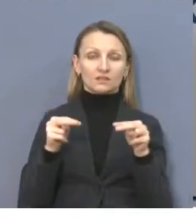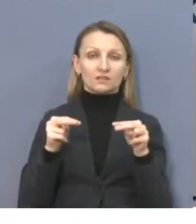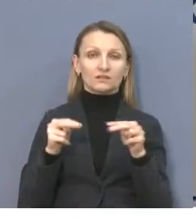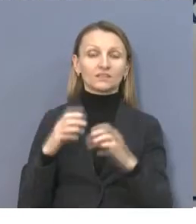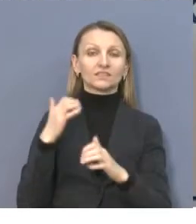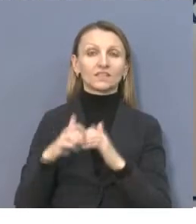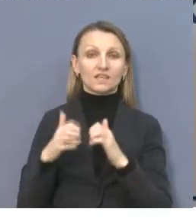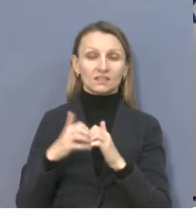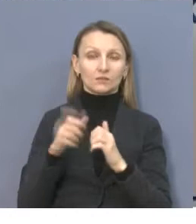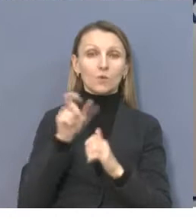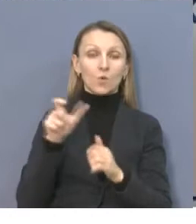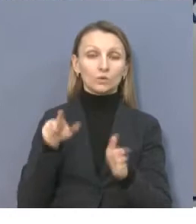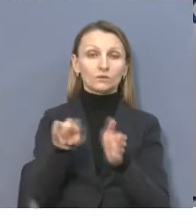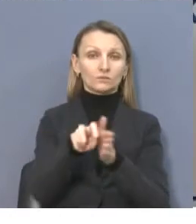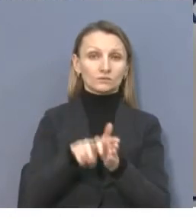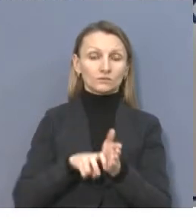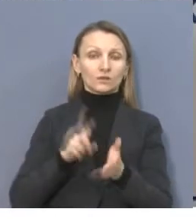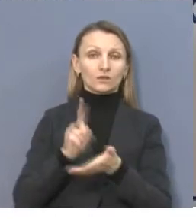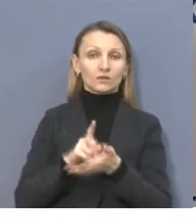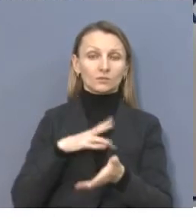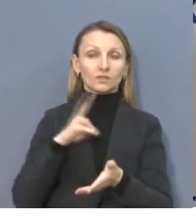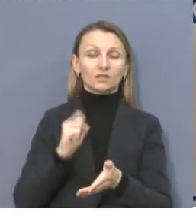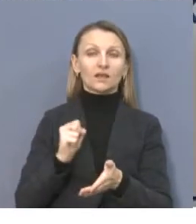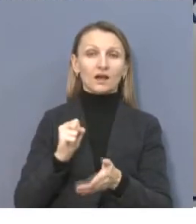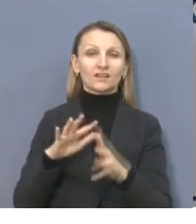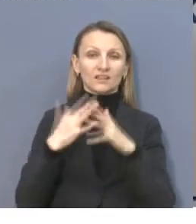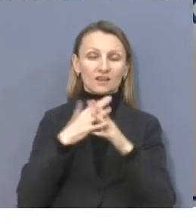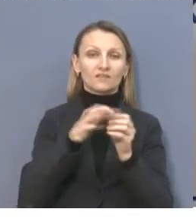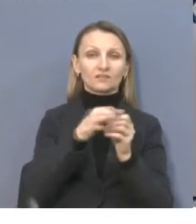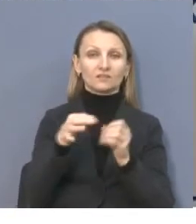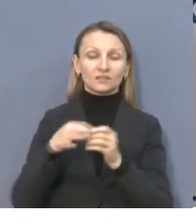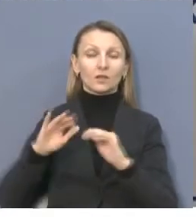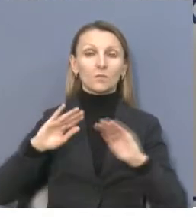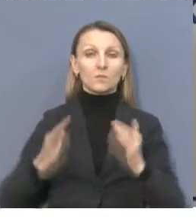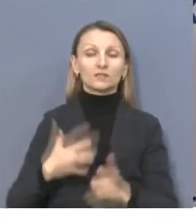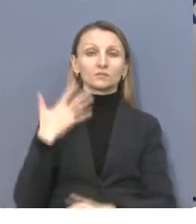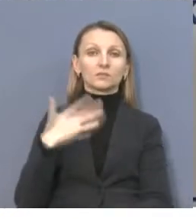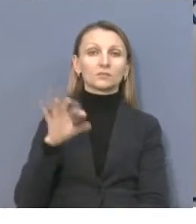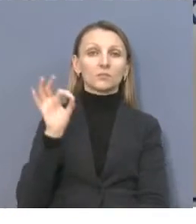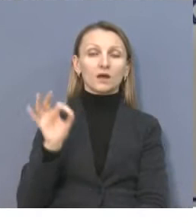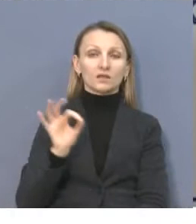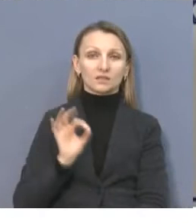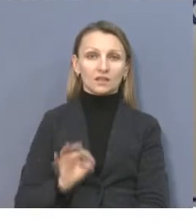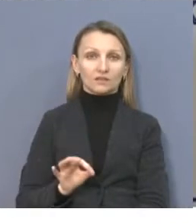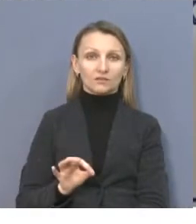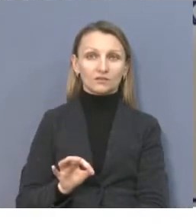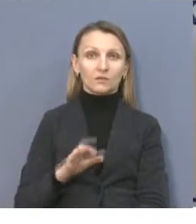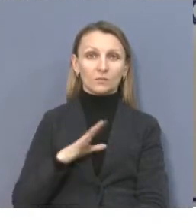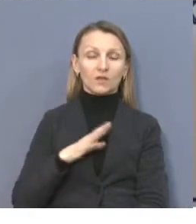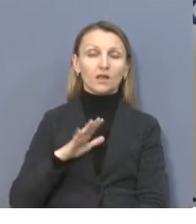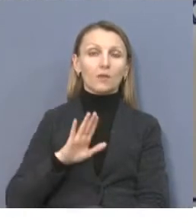пассажиров междугородние автобусы составляла менее 50 процентов то есть автобусы наполовину входили